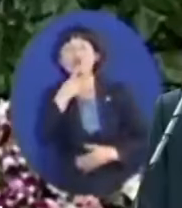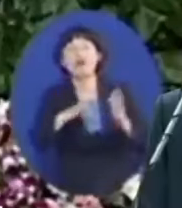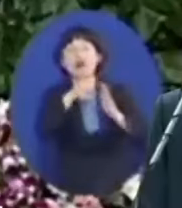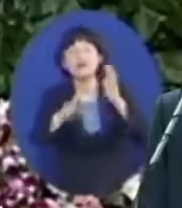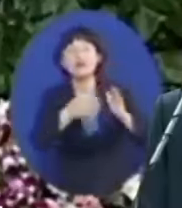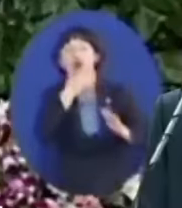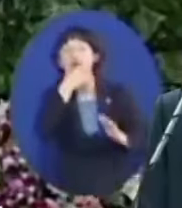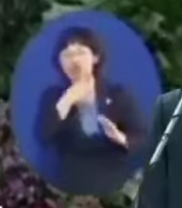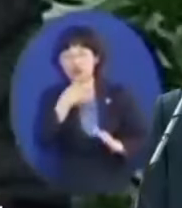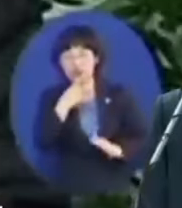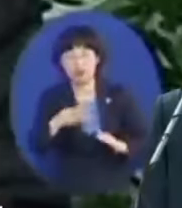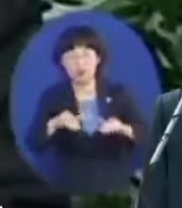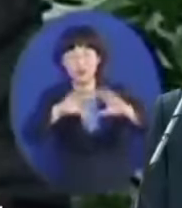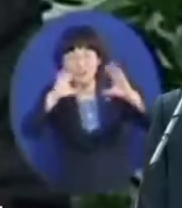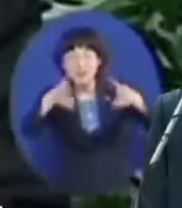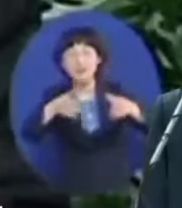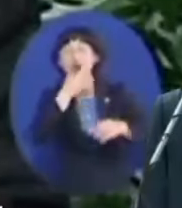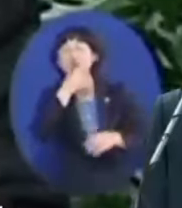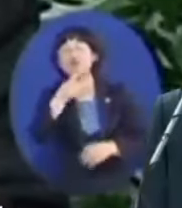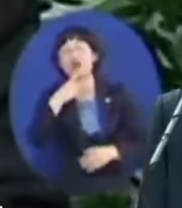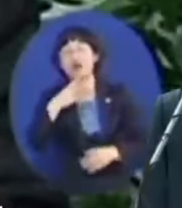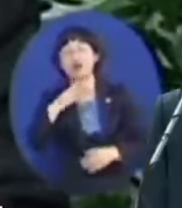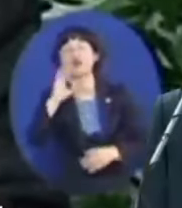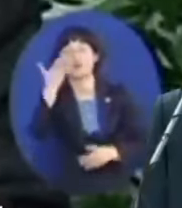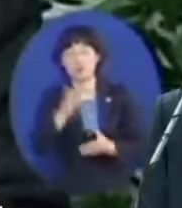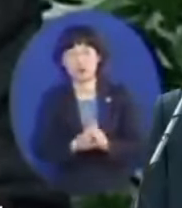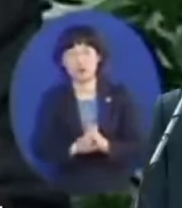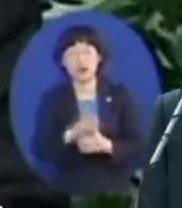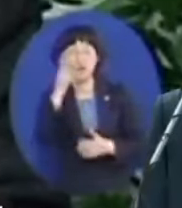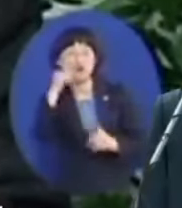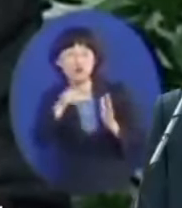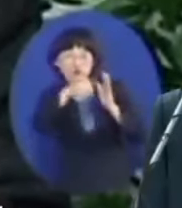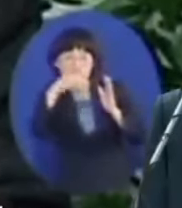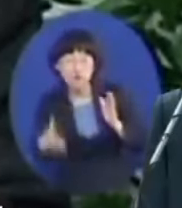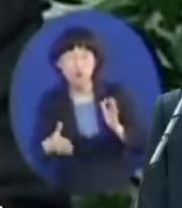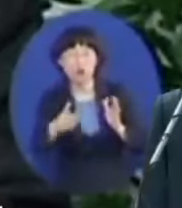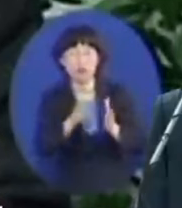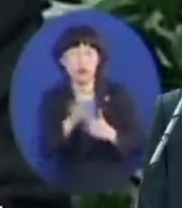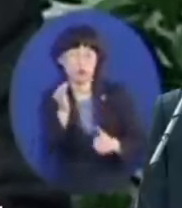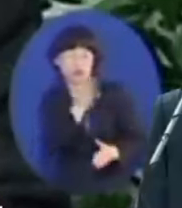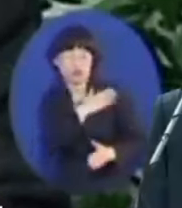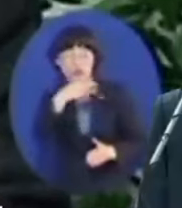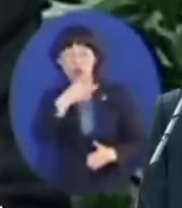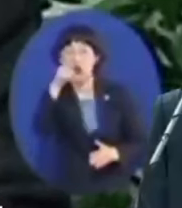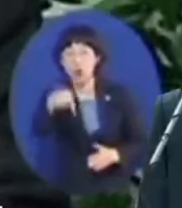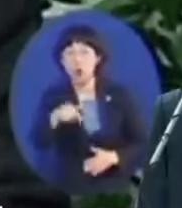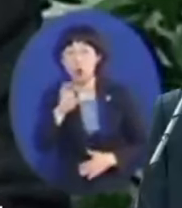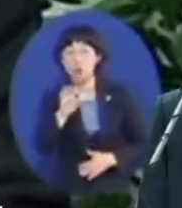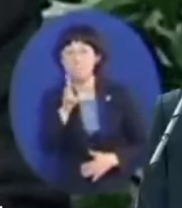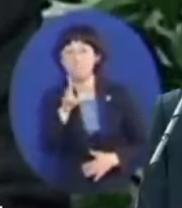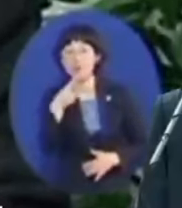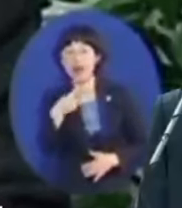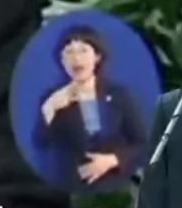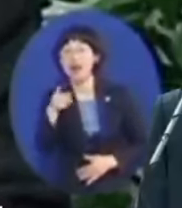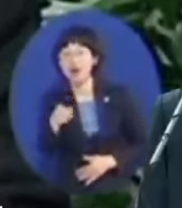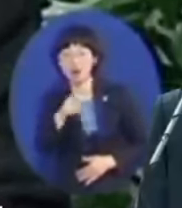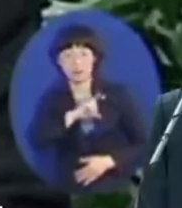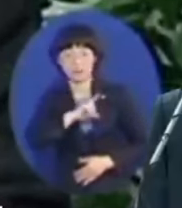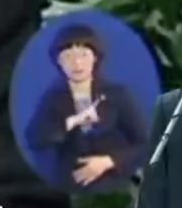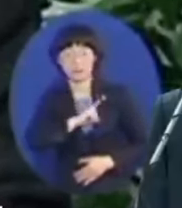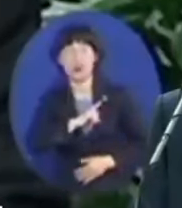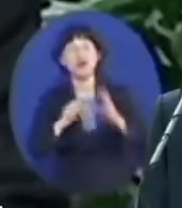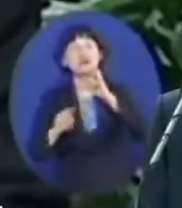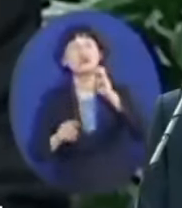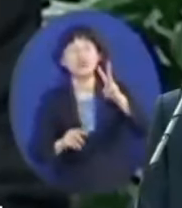불행, 세계의 불행을 가져오는 것입니다. 미국의 유명한 부부인 록펠러는 33살이 되었을 때 백만장자가